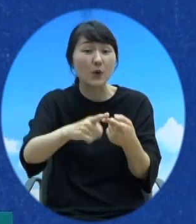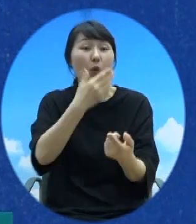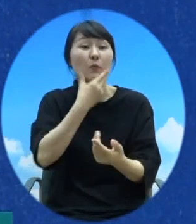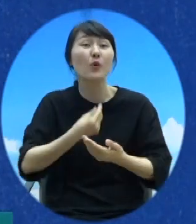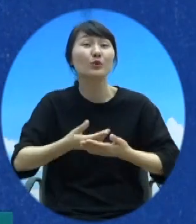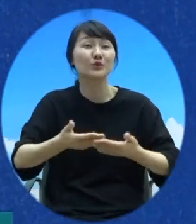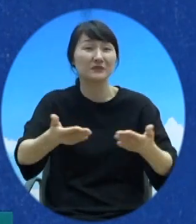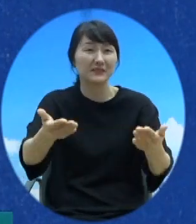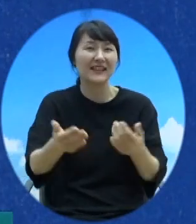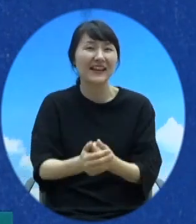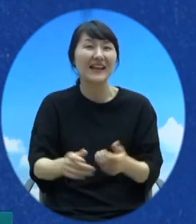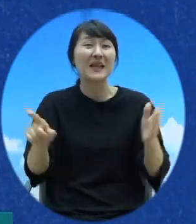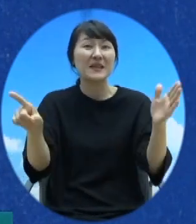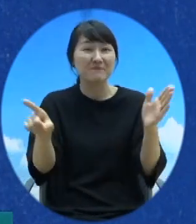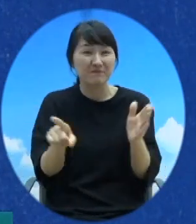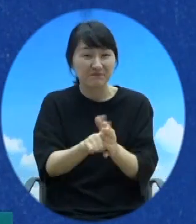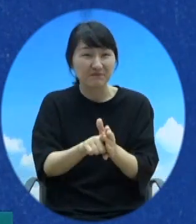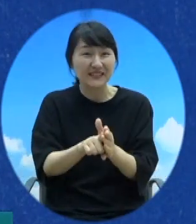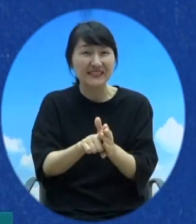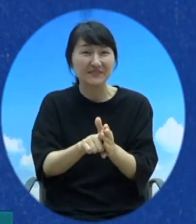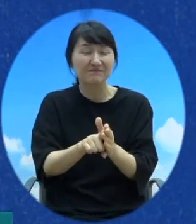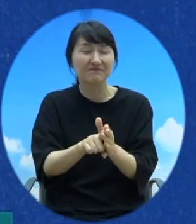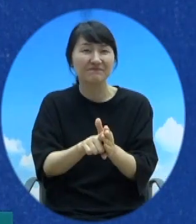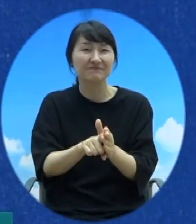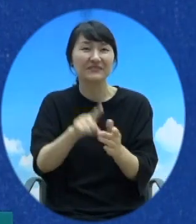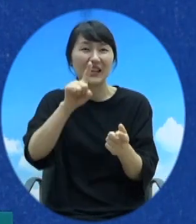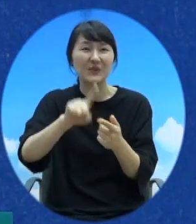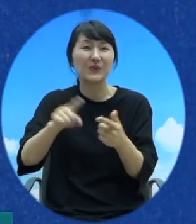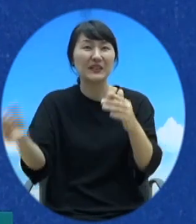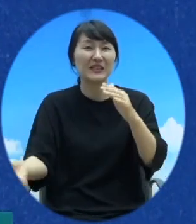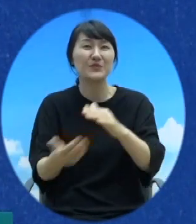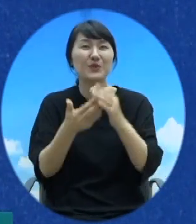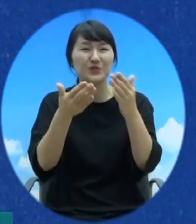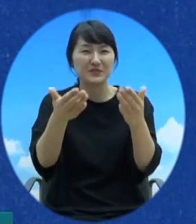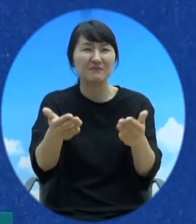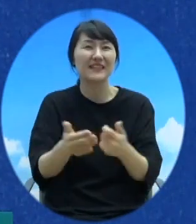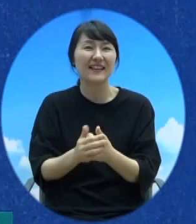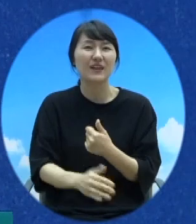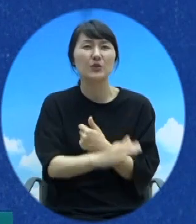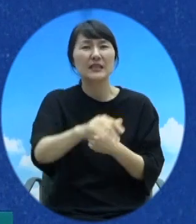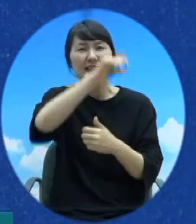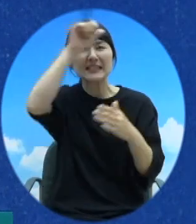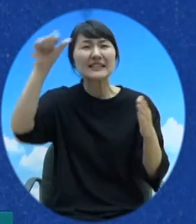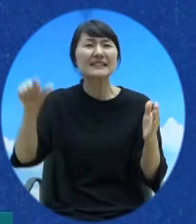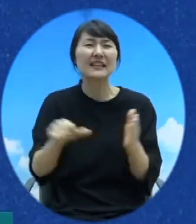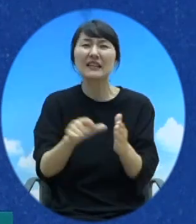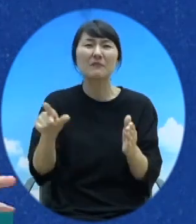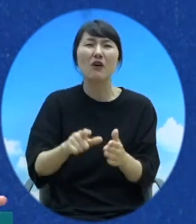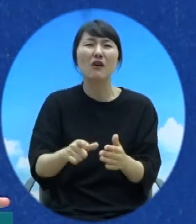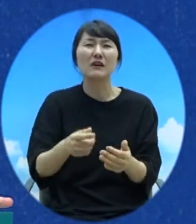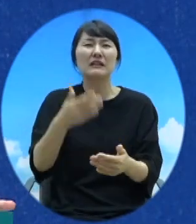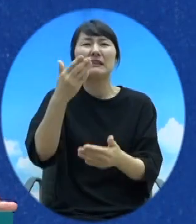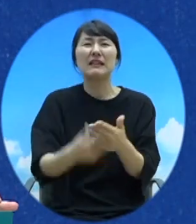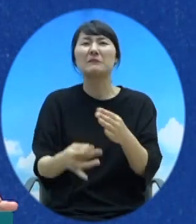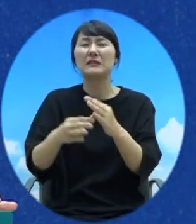것이고 믿음으로 역사하여 주시어서 우리의 한 생애가 그저 짜투리 땅에